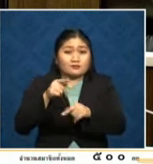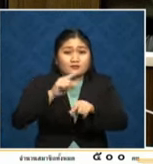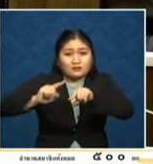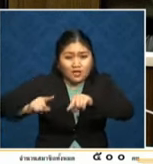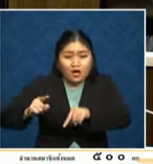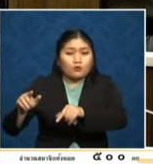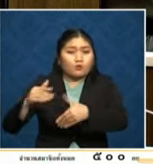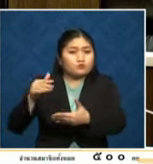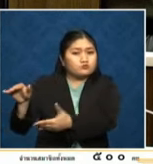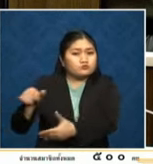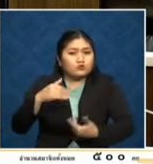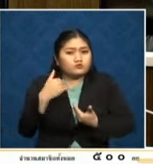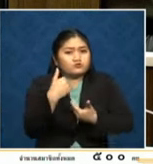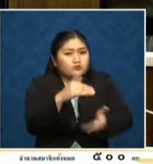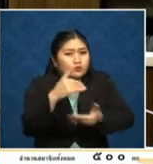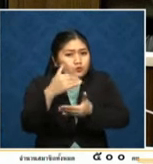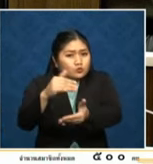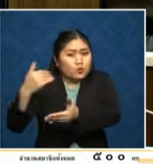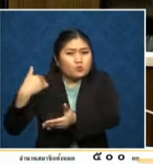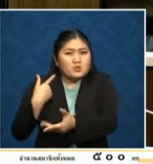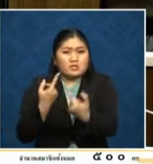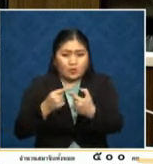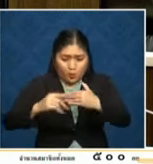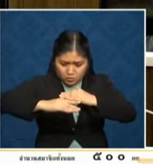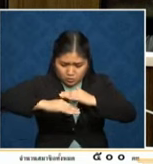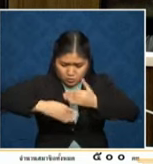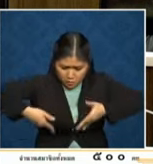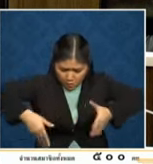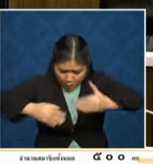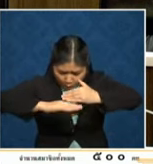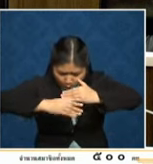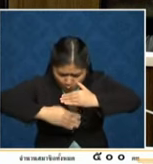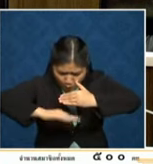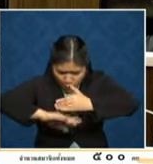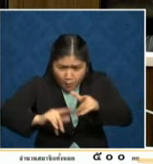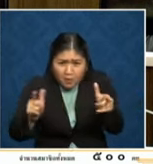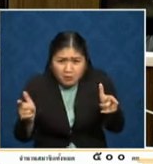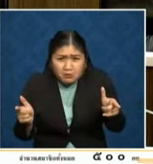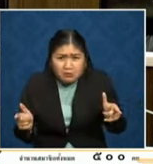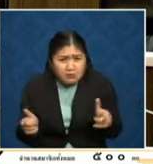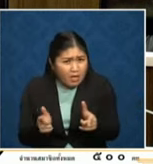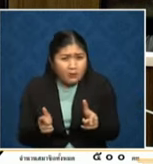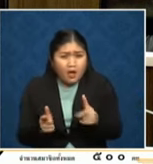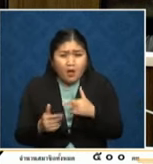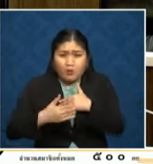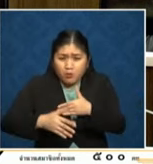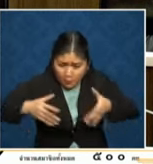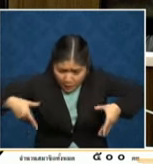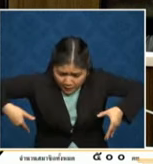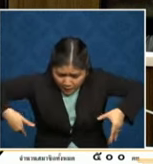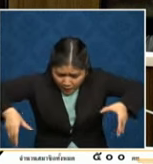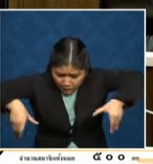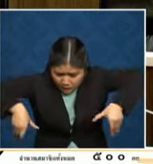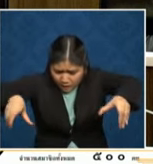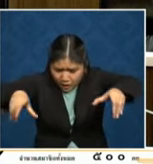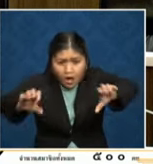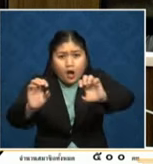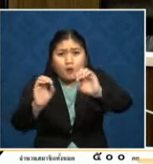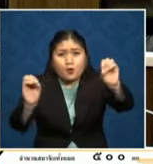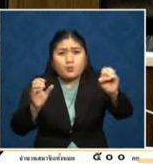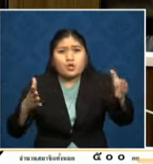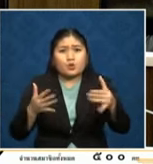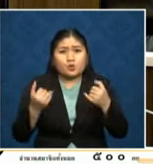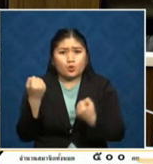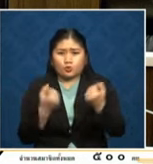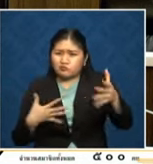ต่สภาพเส้นทางมีความชำรุดและมีช่องทางสัญจรที่แคบไม่มีไหลทางทำให้เกิดอุบัติเหตุรถเฉี่ย